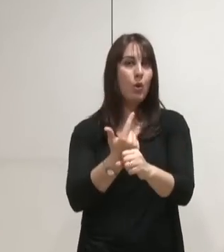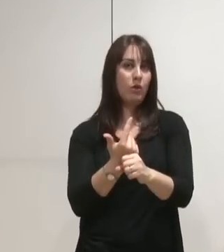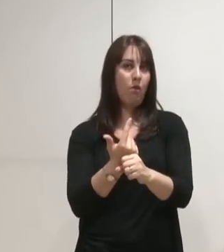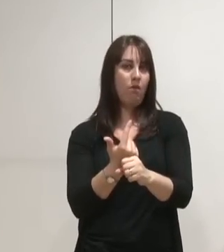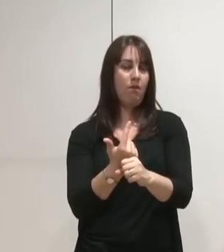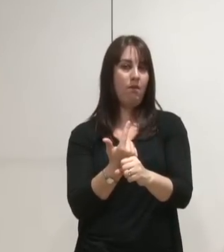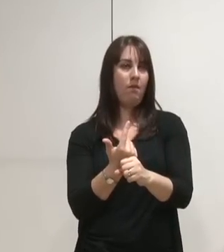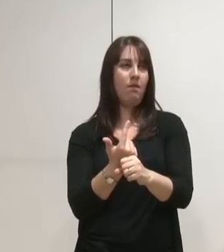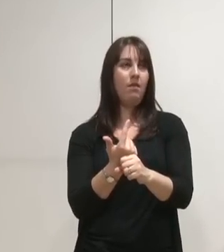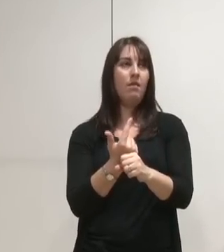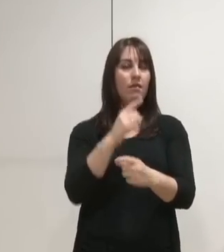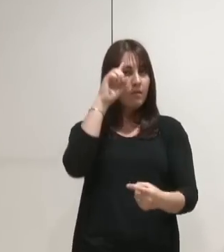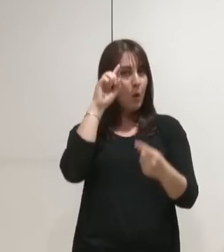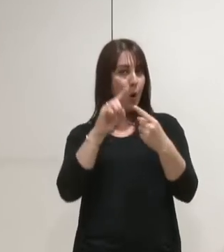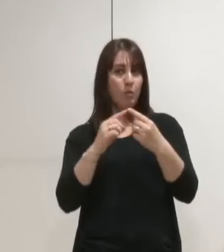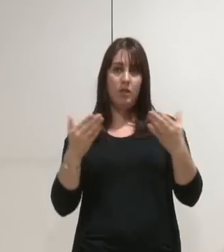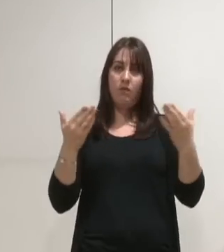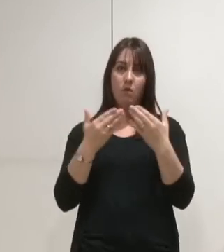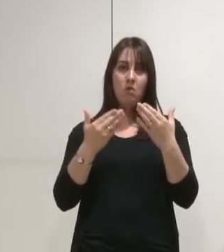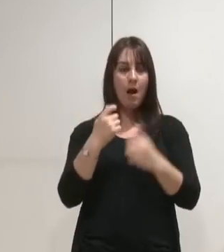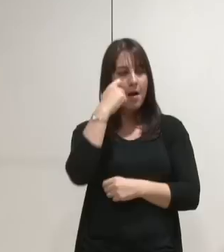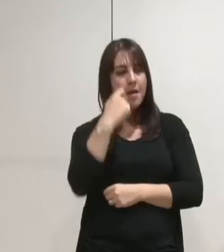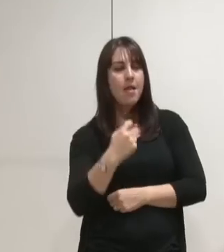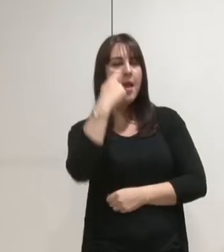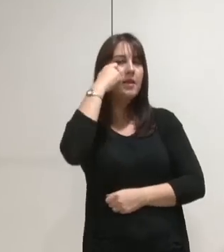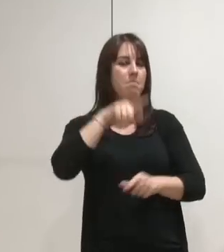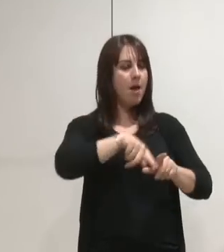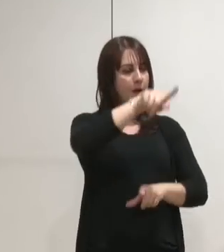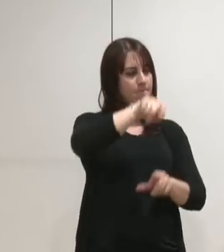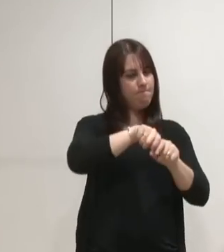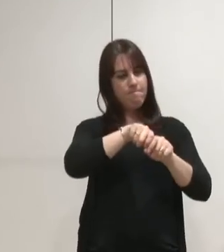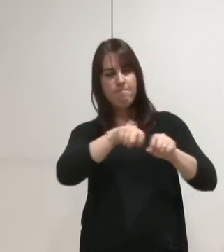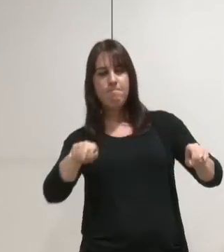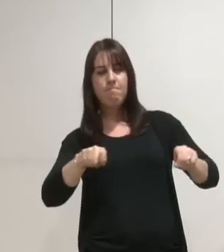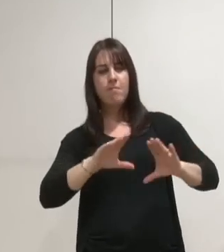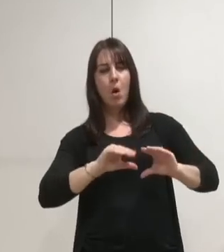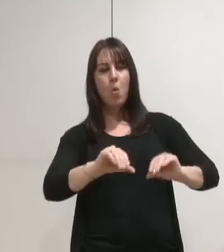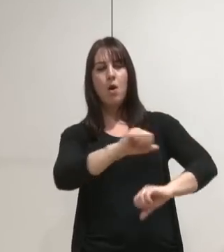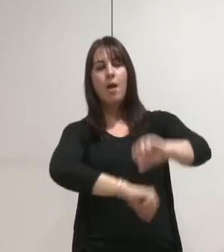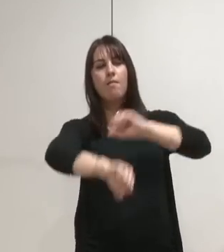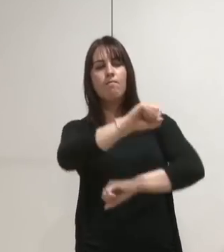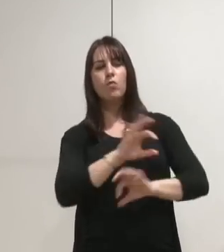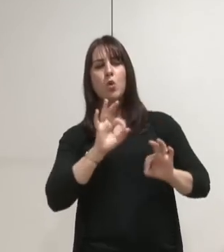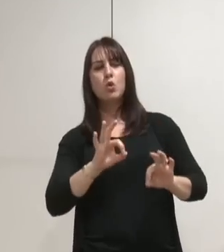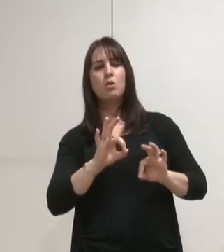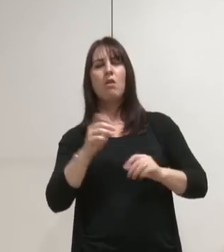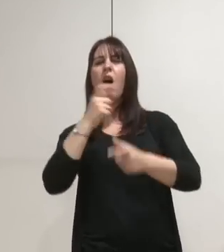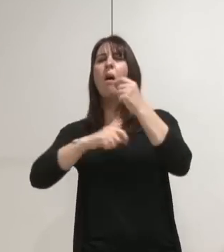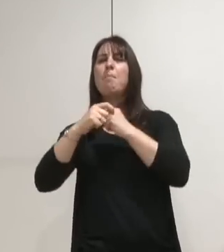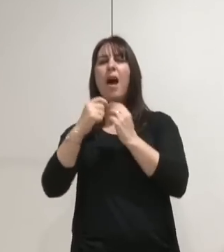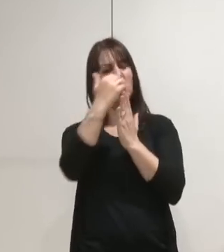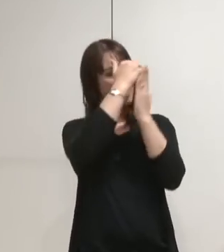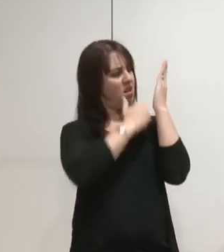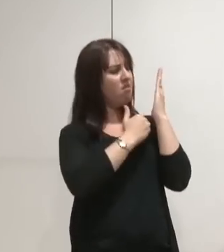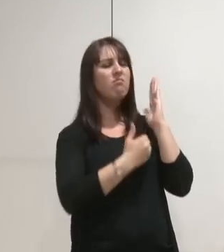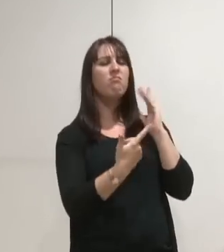afin d'expertiser et contrôler la bonne réalisation des prestations prévues par le